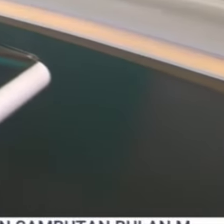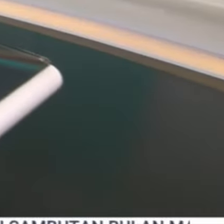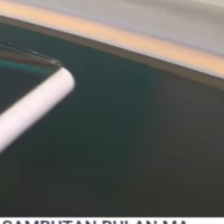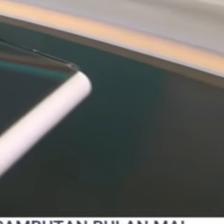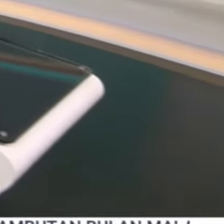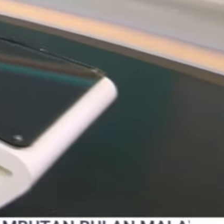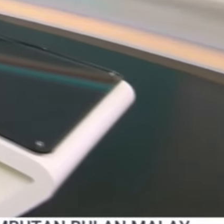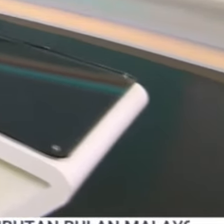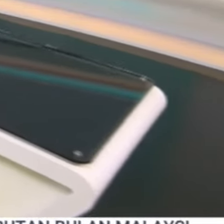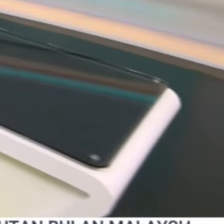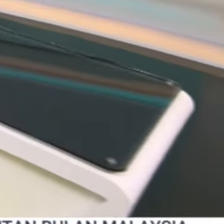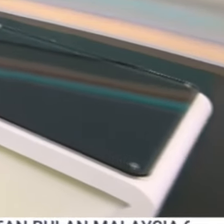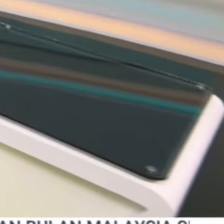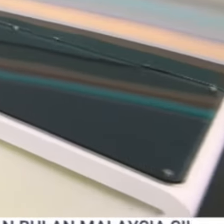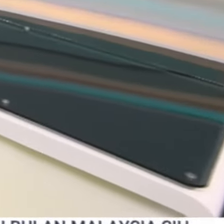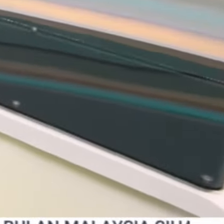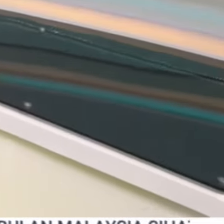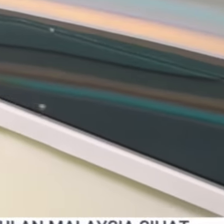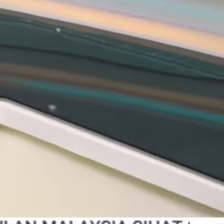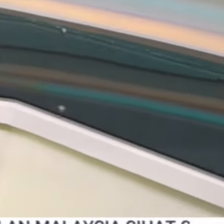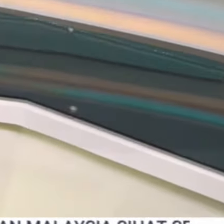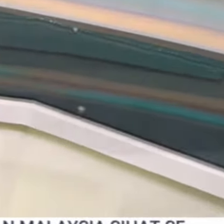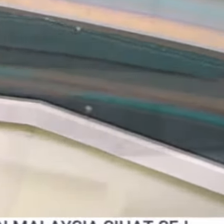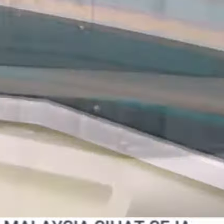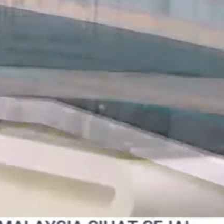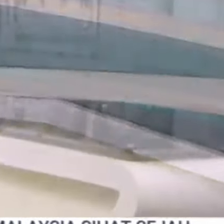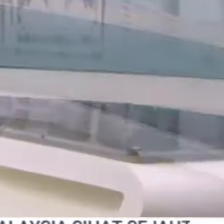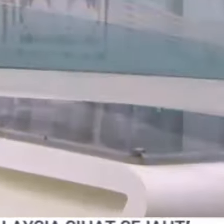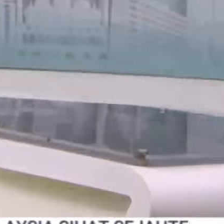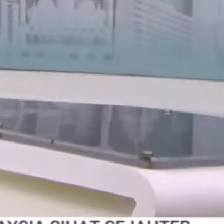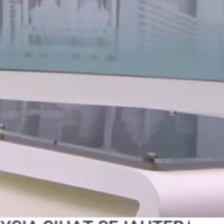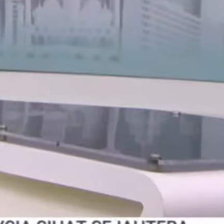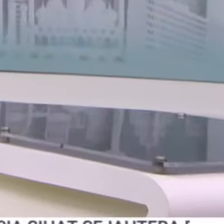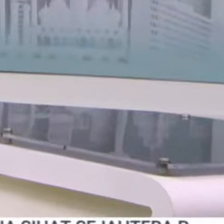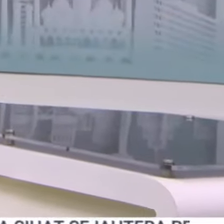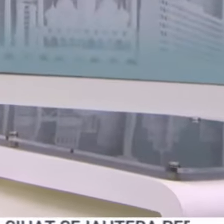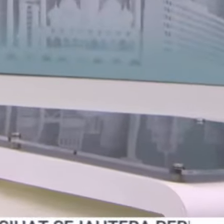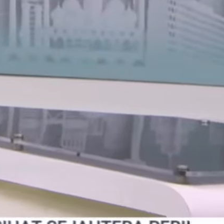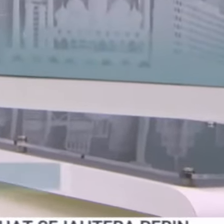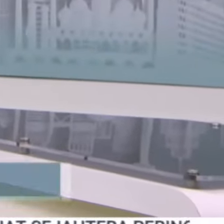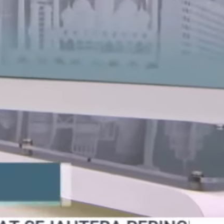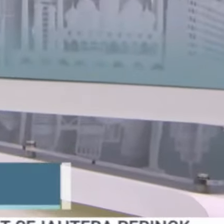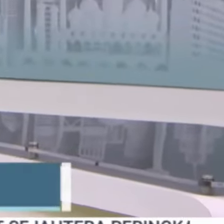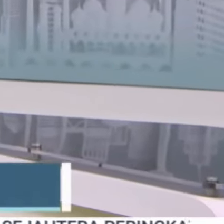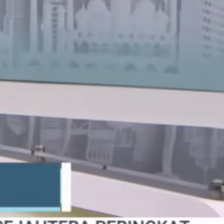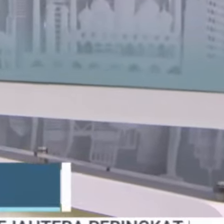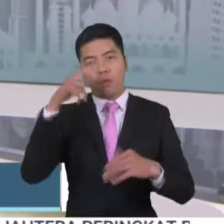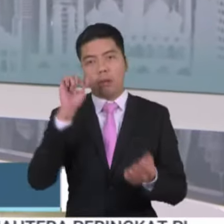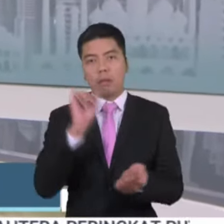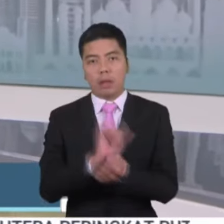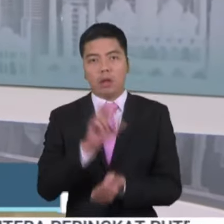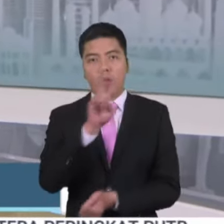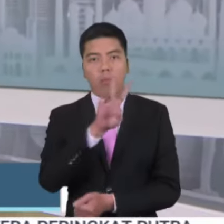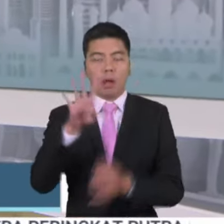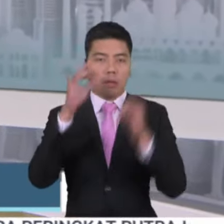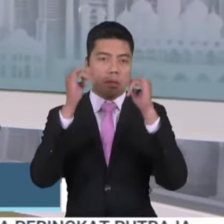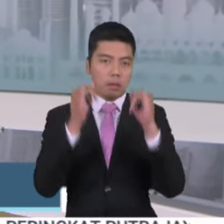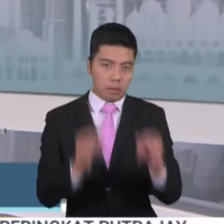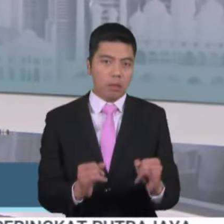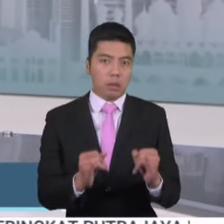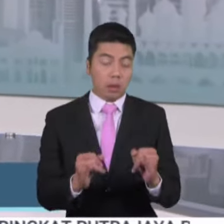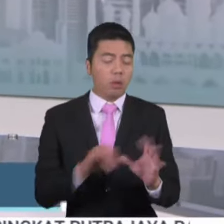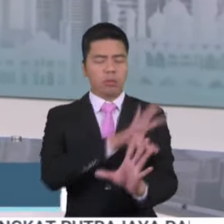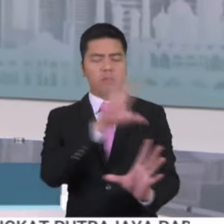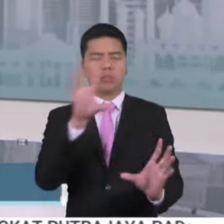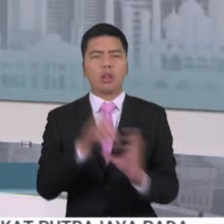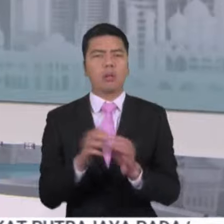Assalamualaikum, salam Malaysia Madani. Berita perdana bersama saya, Sahih Samsudin. Mahkamah Magistrate Shah Alam membenarkan tahanan reman melibatkan